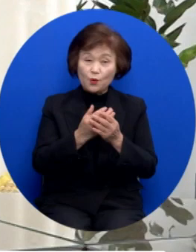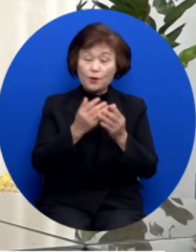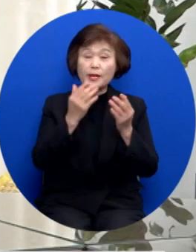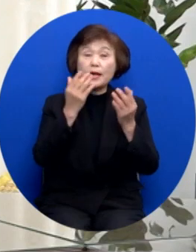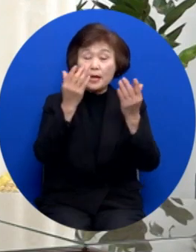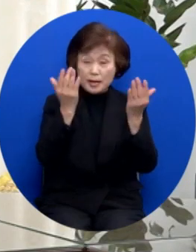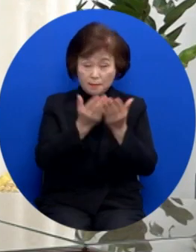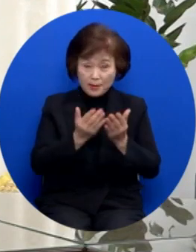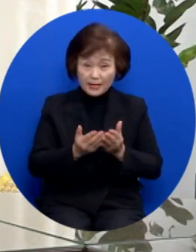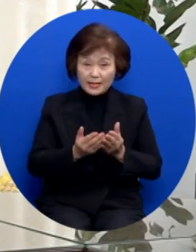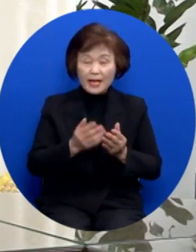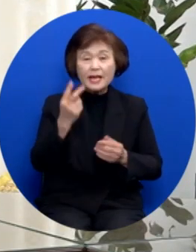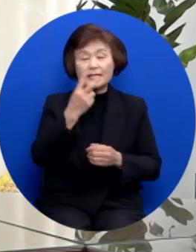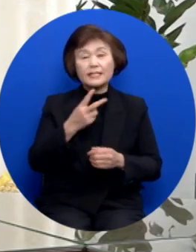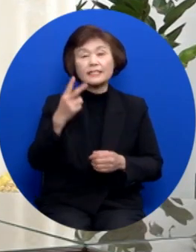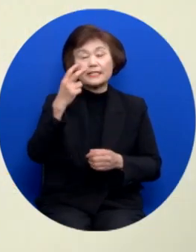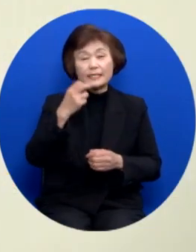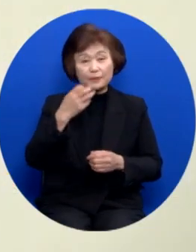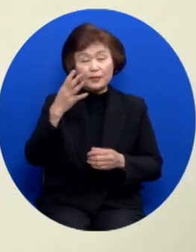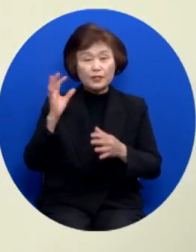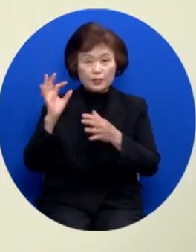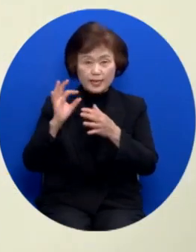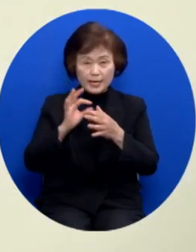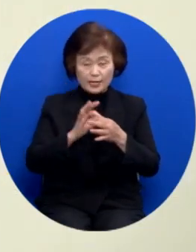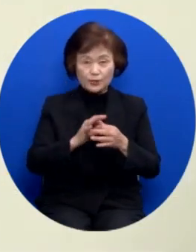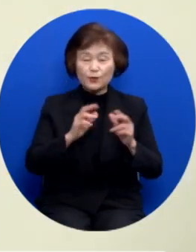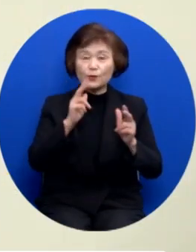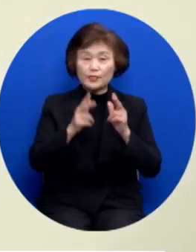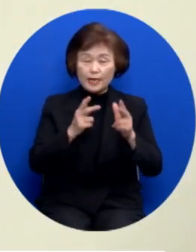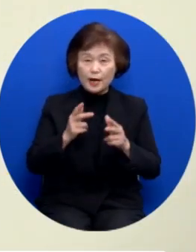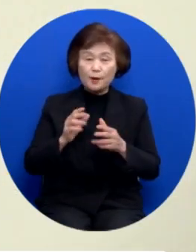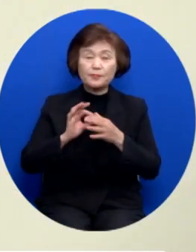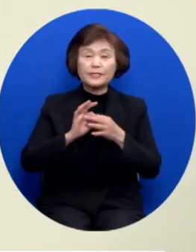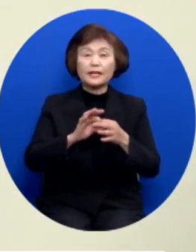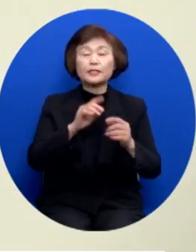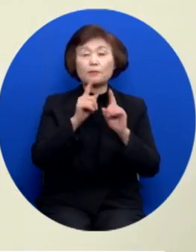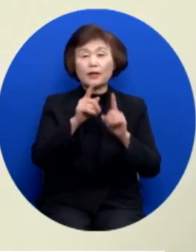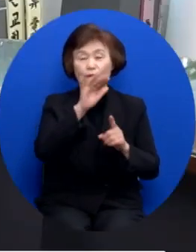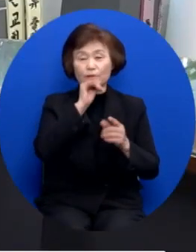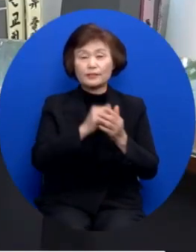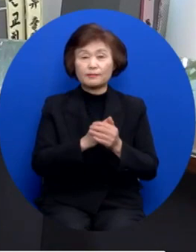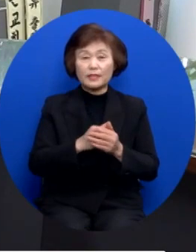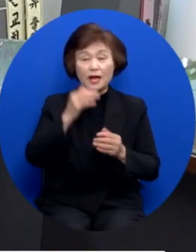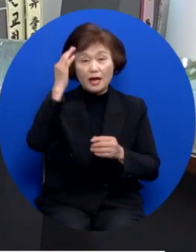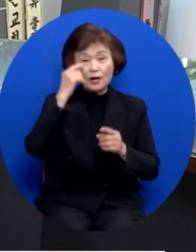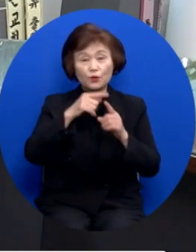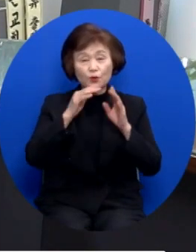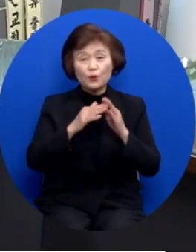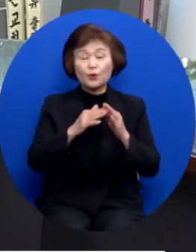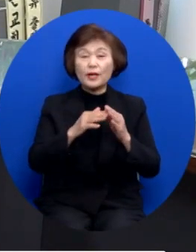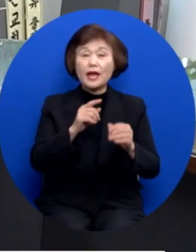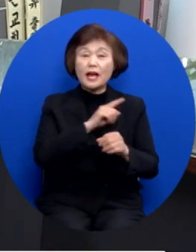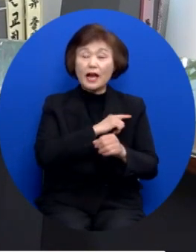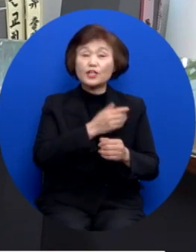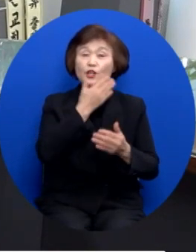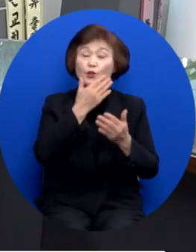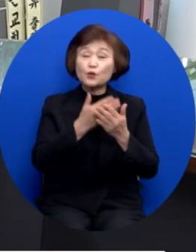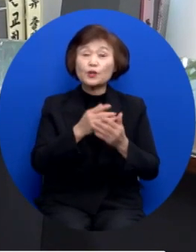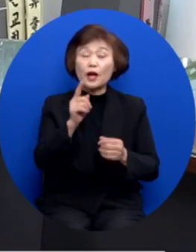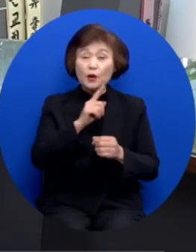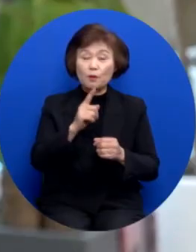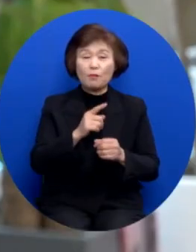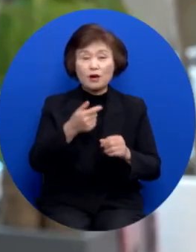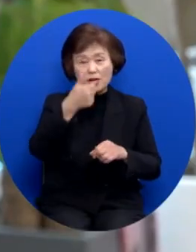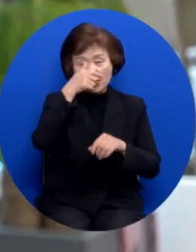관련 사업을 이어간다고 밝혔습니다 예장통합 김의식 총회장은 한국교회 가장 치유가 필요한 부분으로